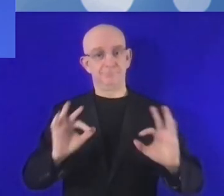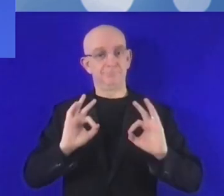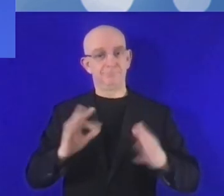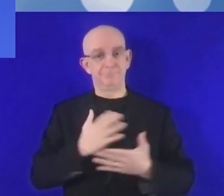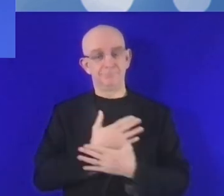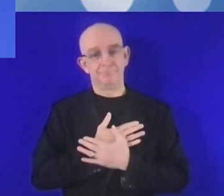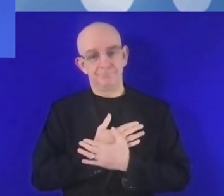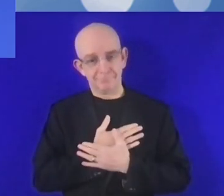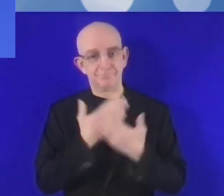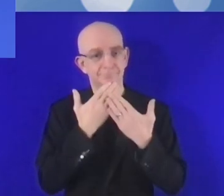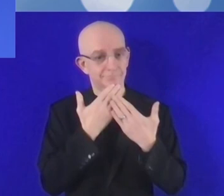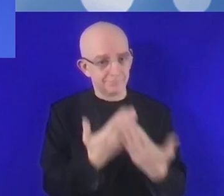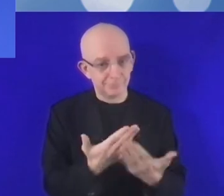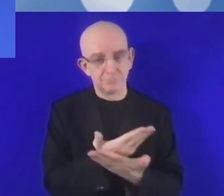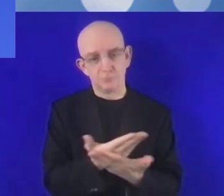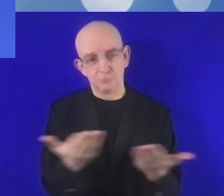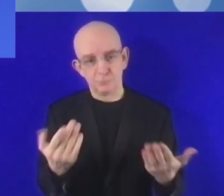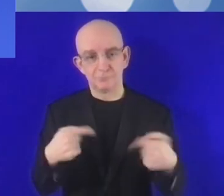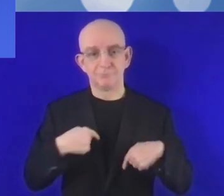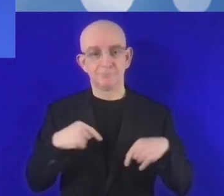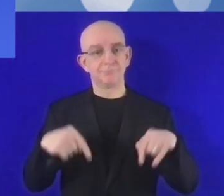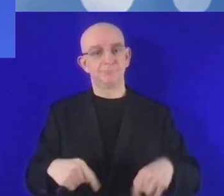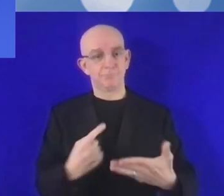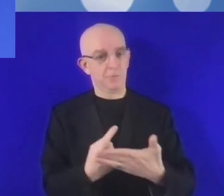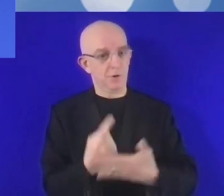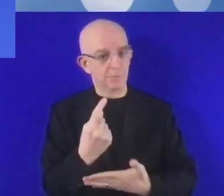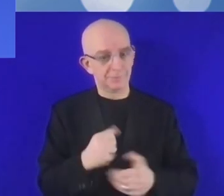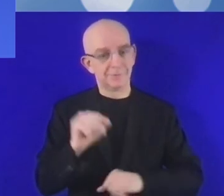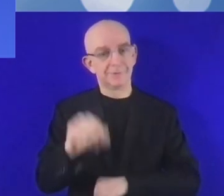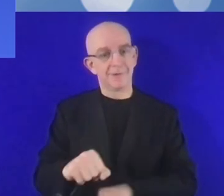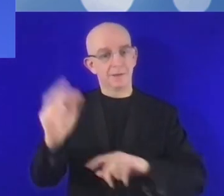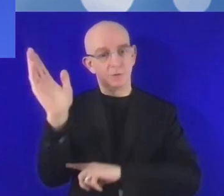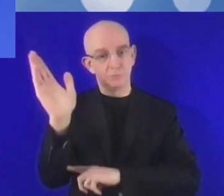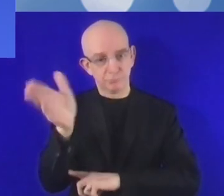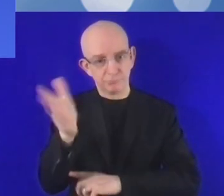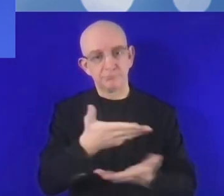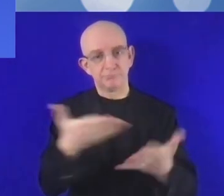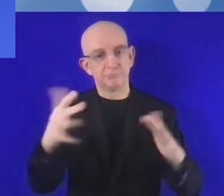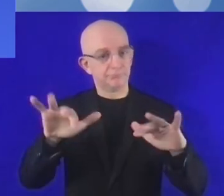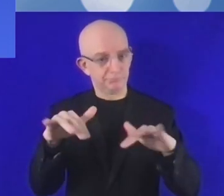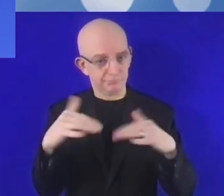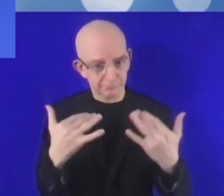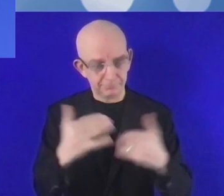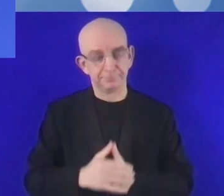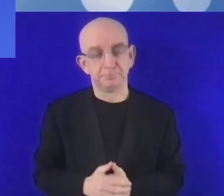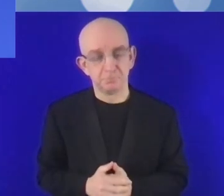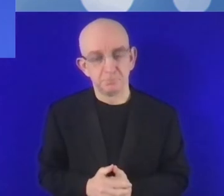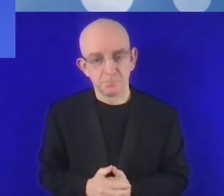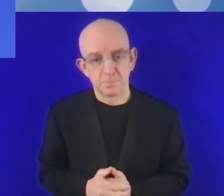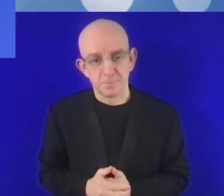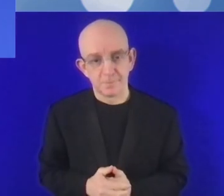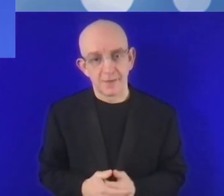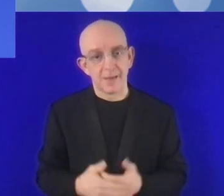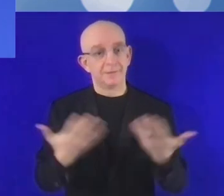управлением интернетом. Огромное спасибо за возможность выступить сегодня перед